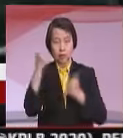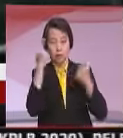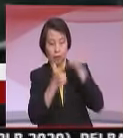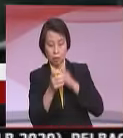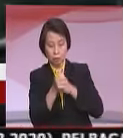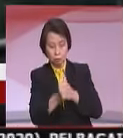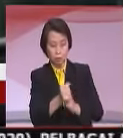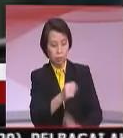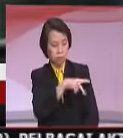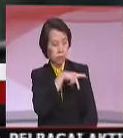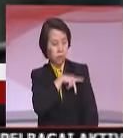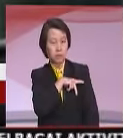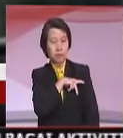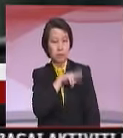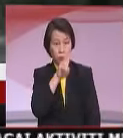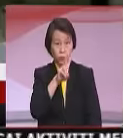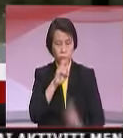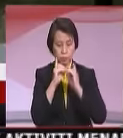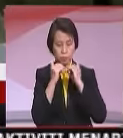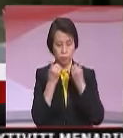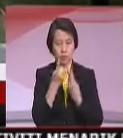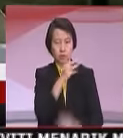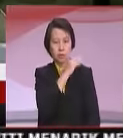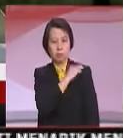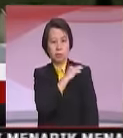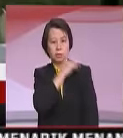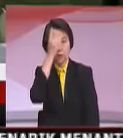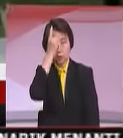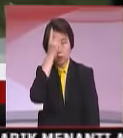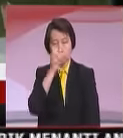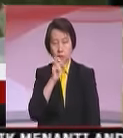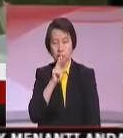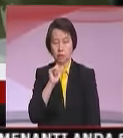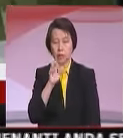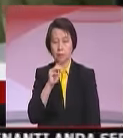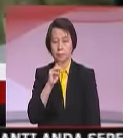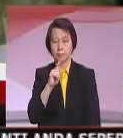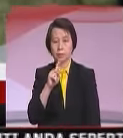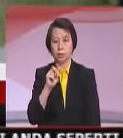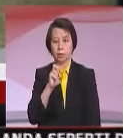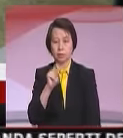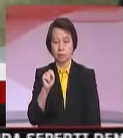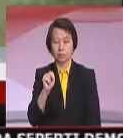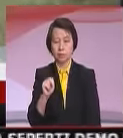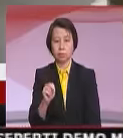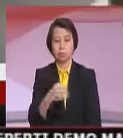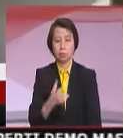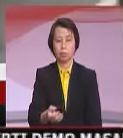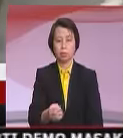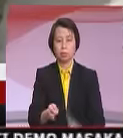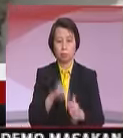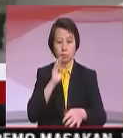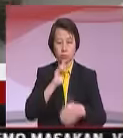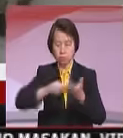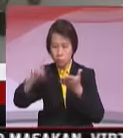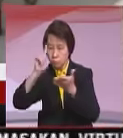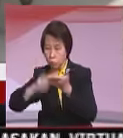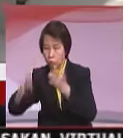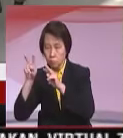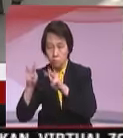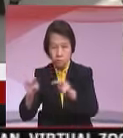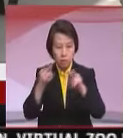diketuai Panglima 2 Division, Major General Dato' Arman Rumaizi Ahmad. Pemeriksaan dibuat